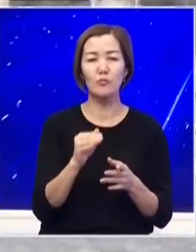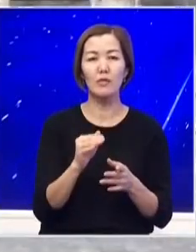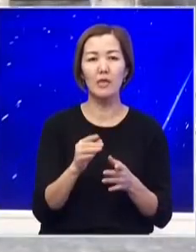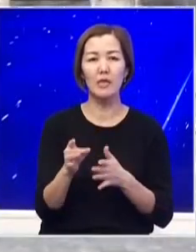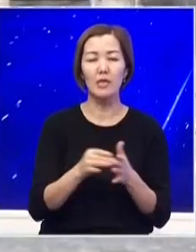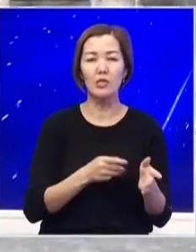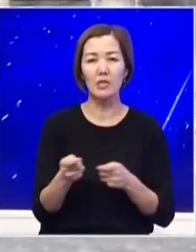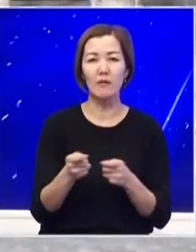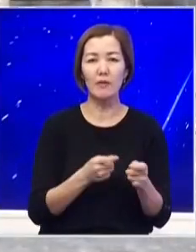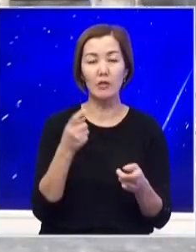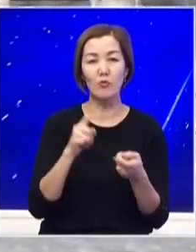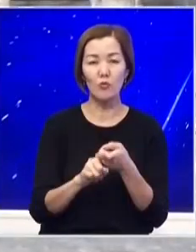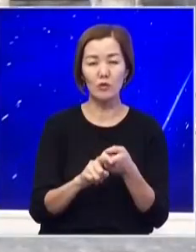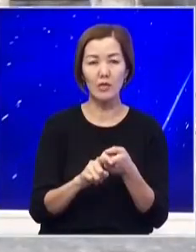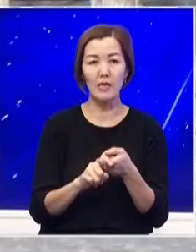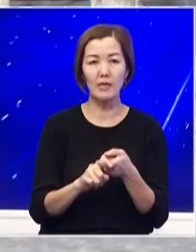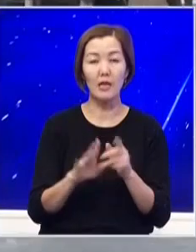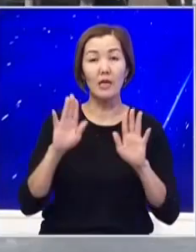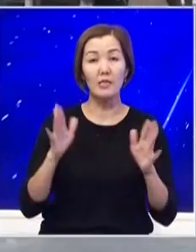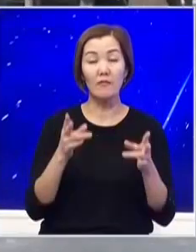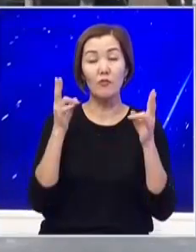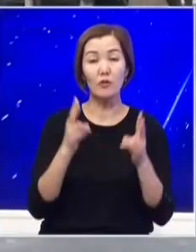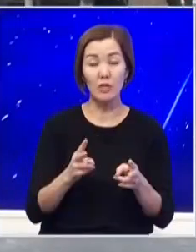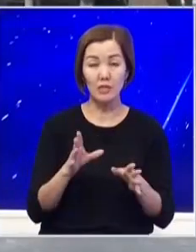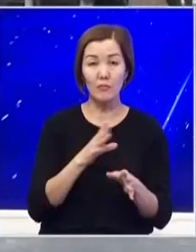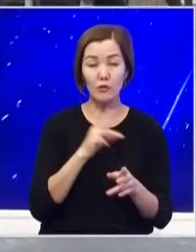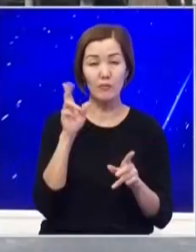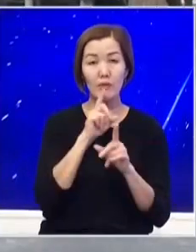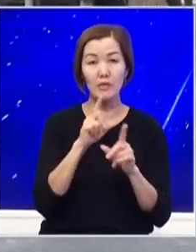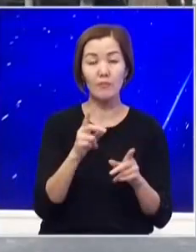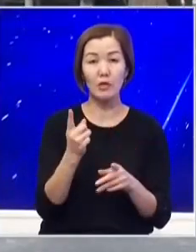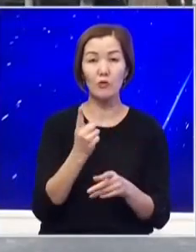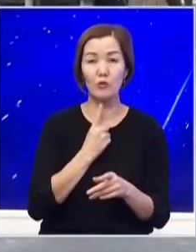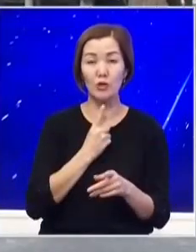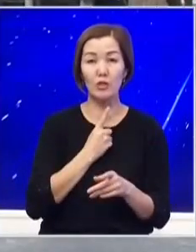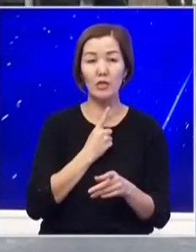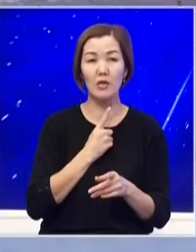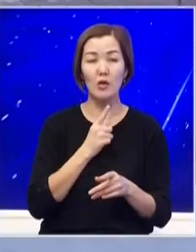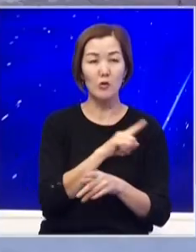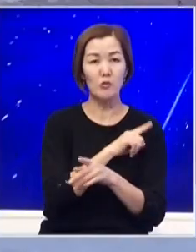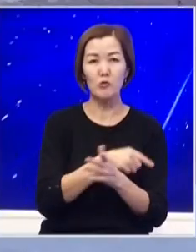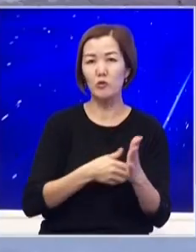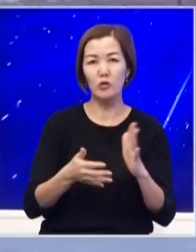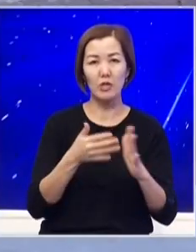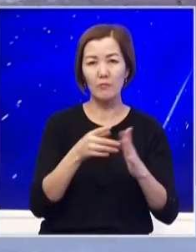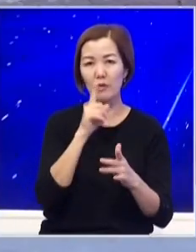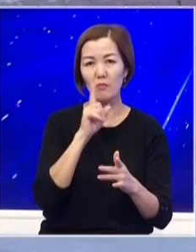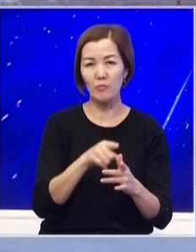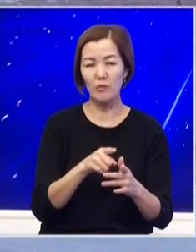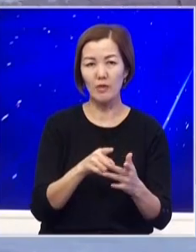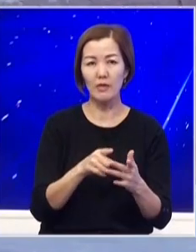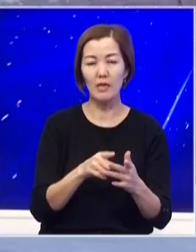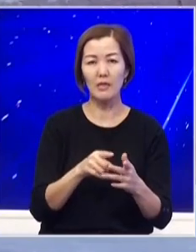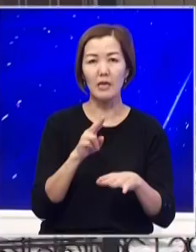жедел басқару орталықтарына қосылған. Оқыс жағдай бола қалғанда мектептердегі күзеттің қауқары жетпей қалуы мүмкін. Сондықтан ішкі